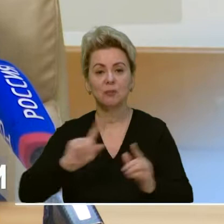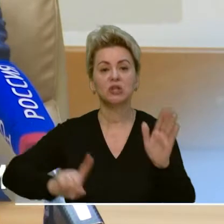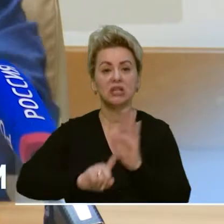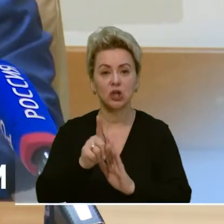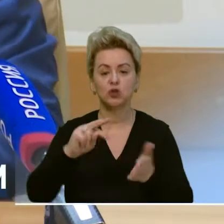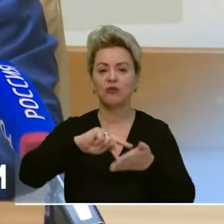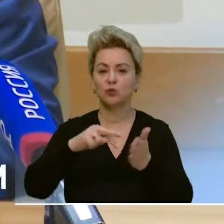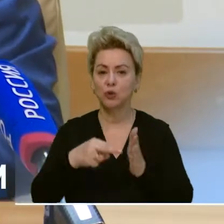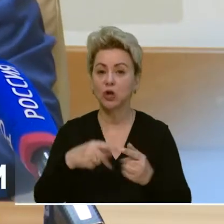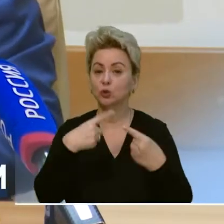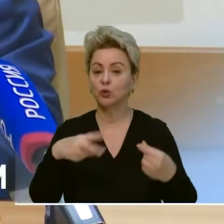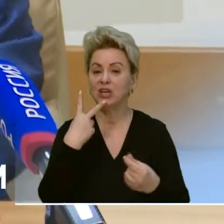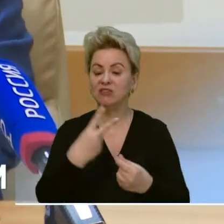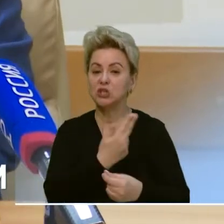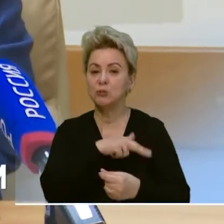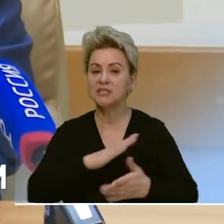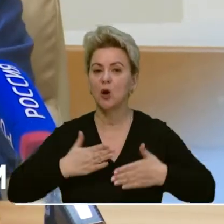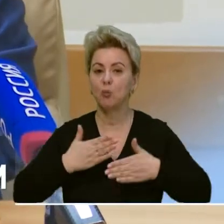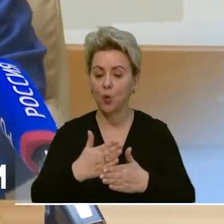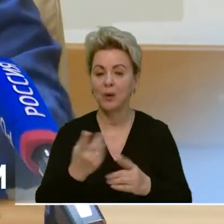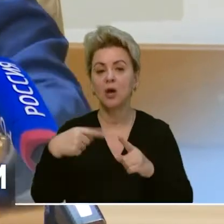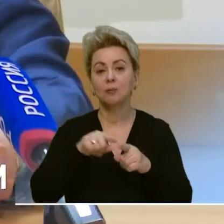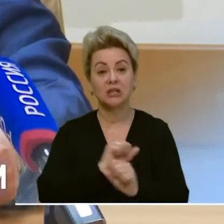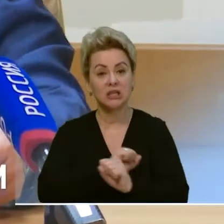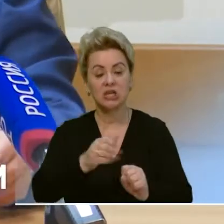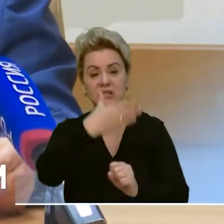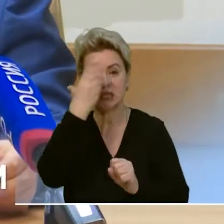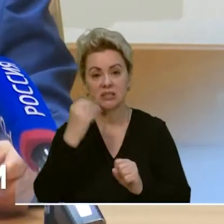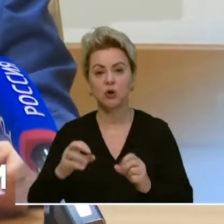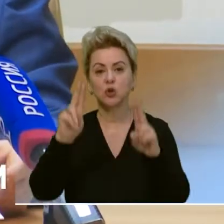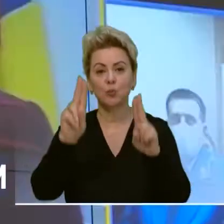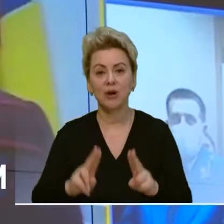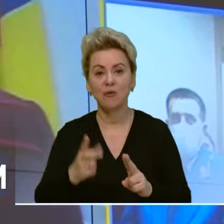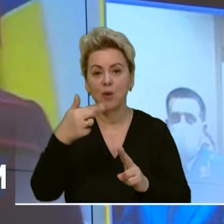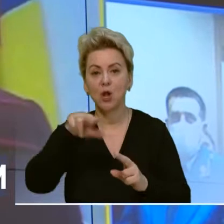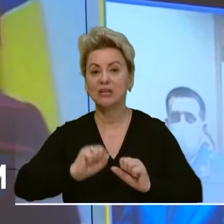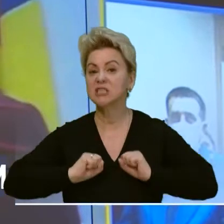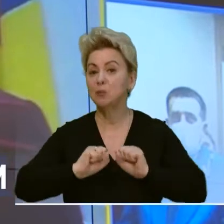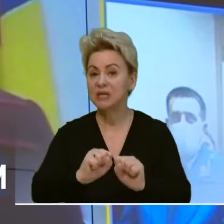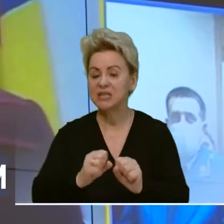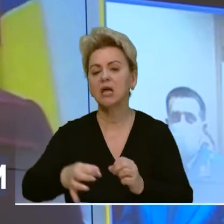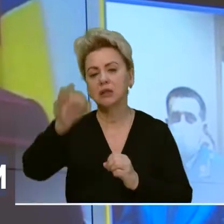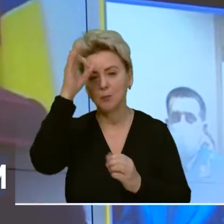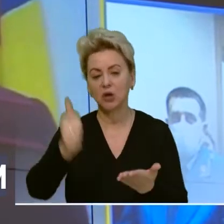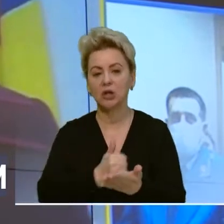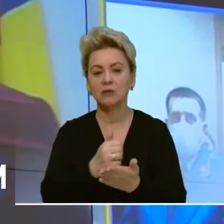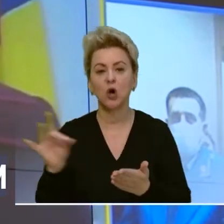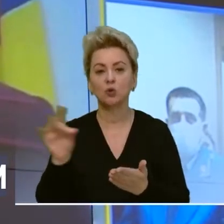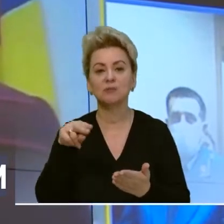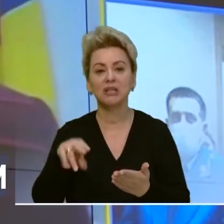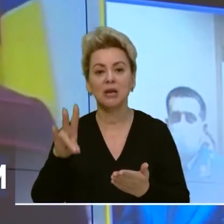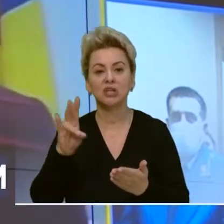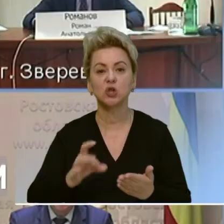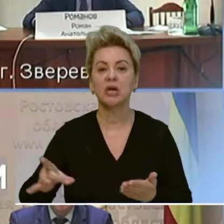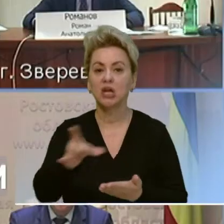Возобновляют плановую и другие виды медицинской помощи. При этом нельзя забывать о правилах биологической безопасности, напоминает глава